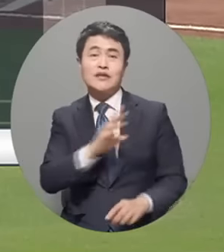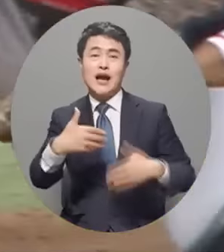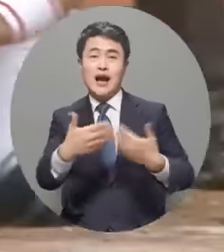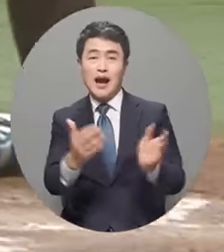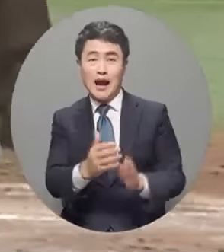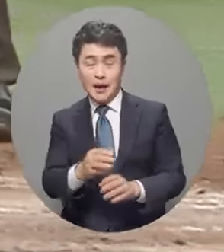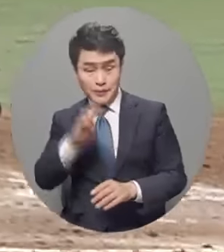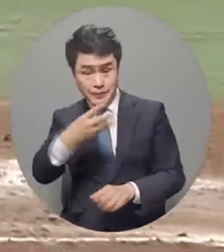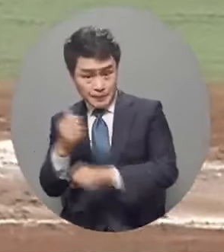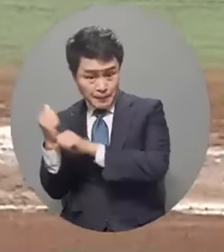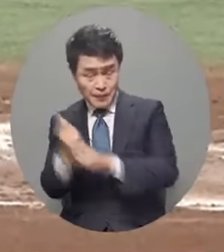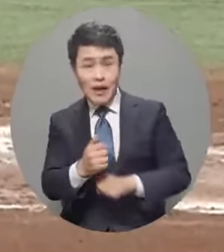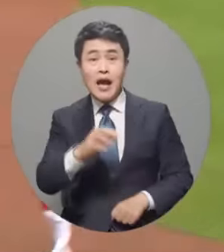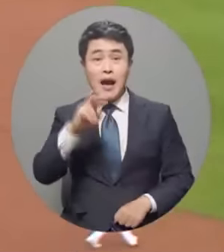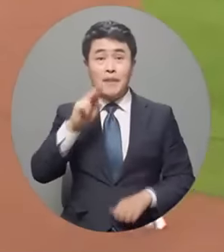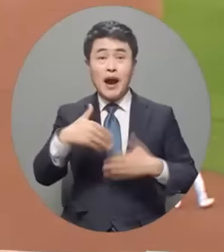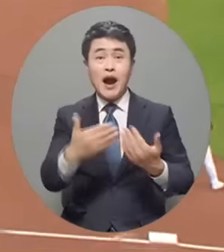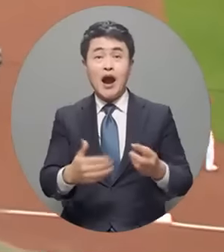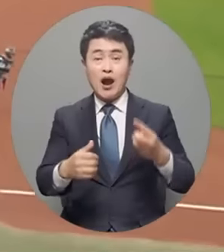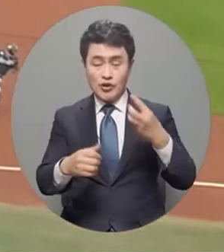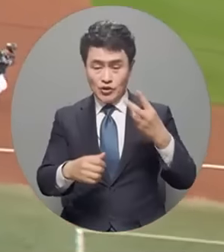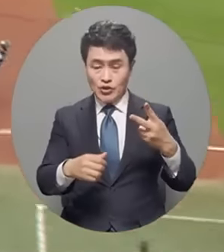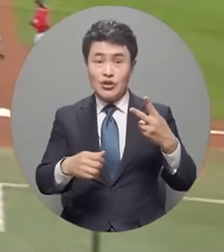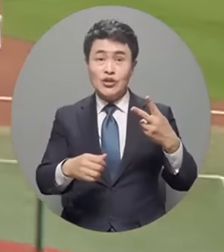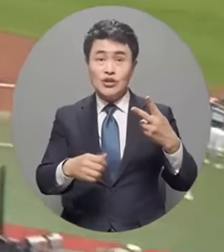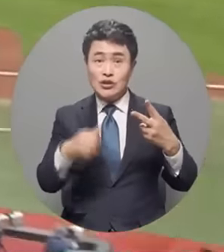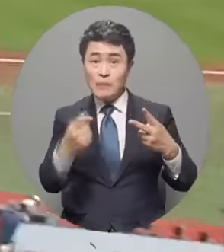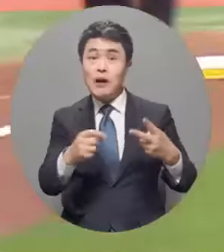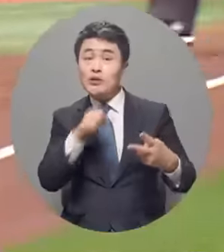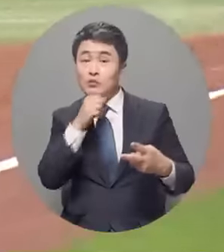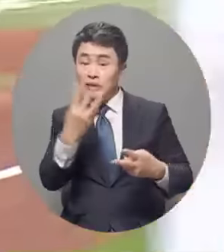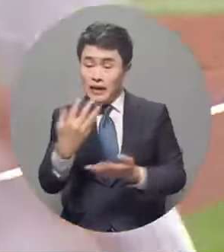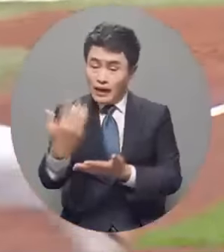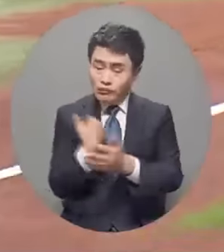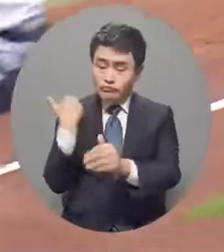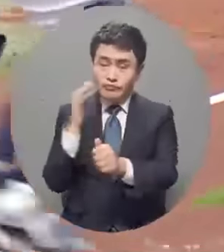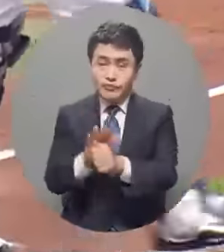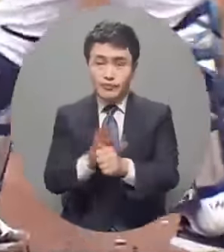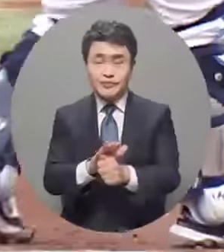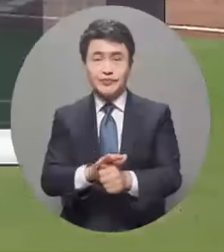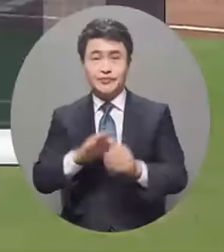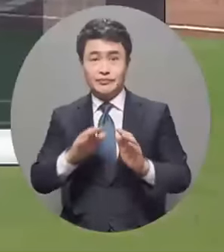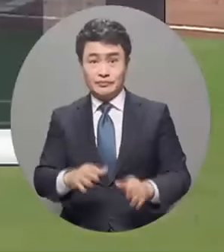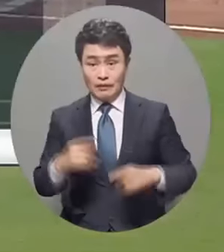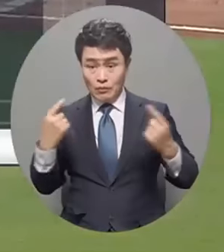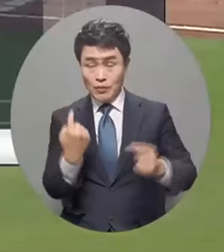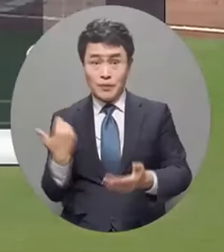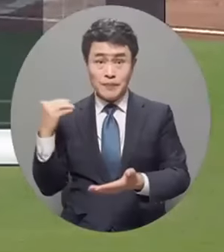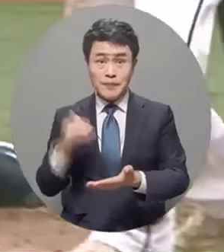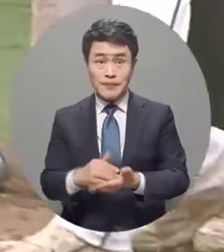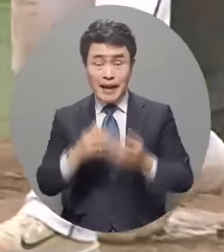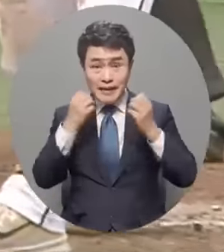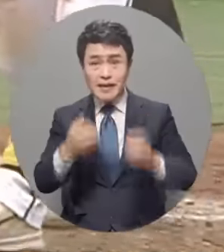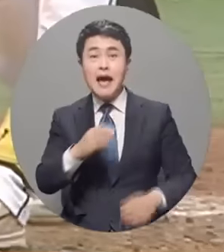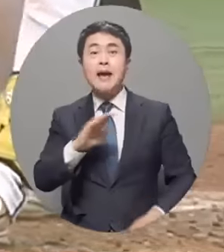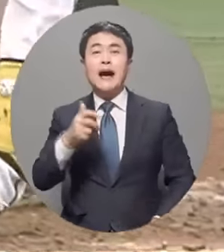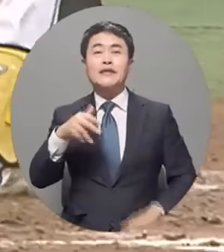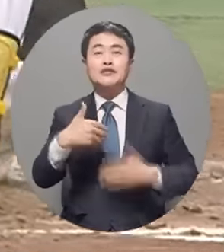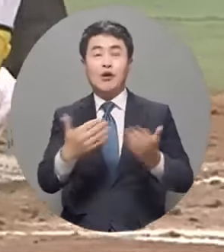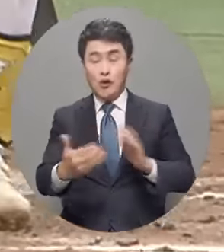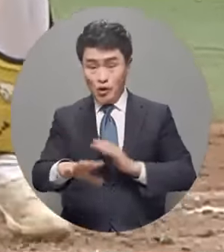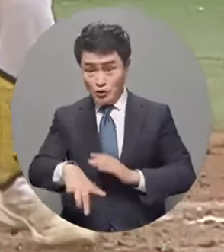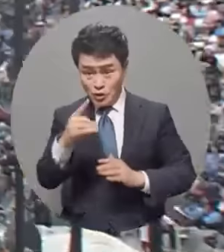선발 박세웅을 상대로 2회에만 넉 점을 뽑아내며 득점 지원에 나섰고 부상에서 돌아온 신인 박지환도 데뷔